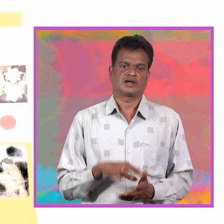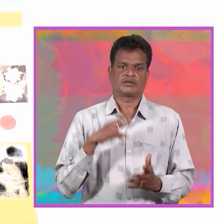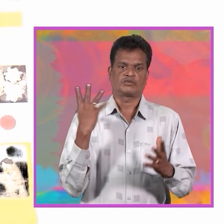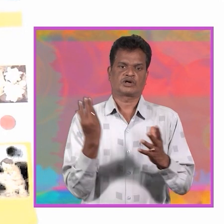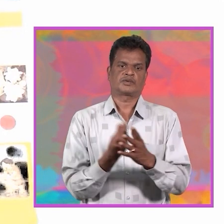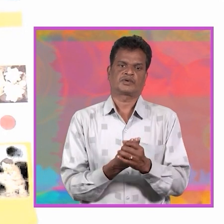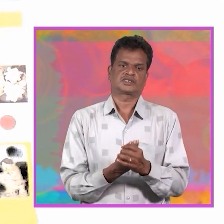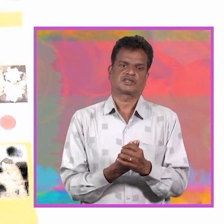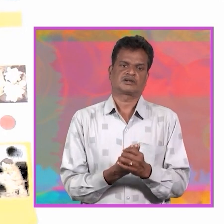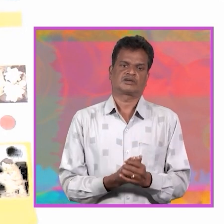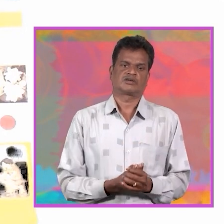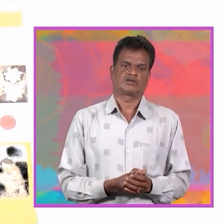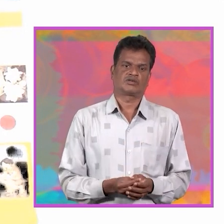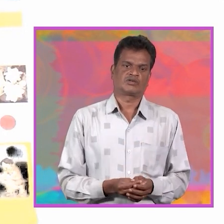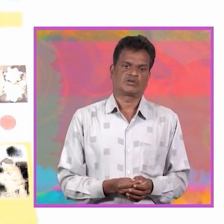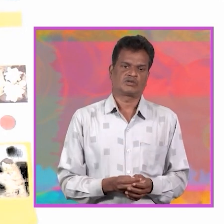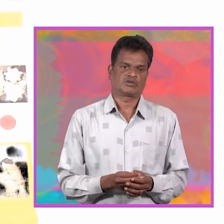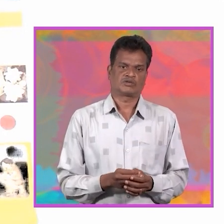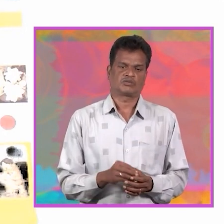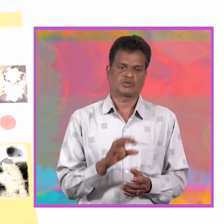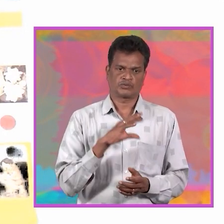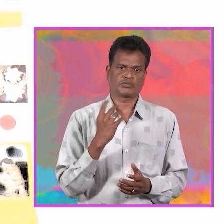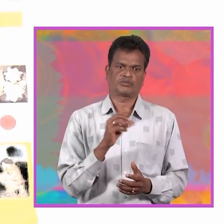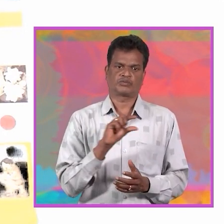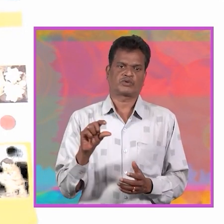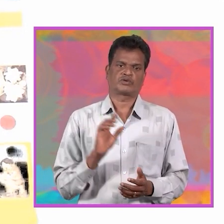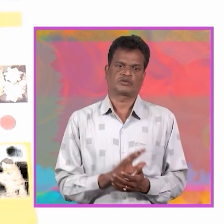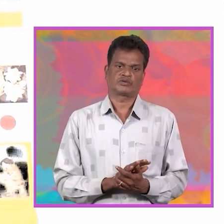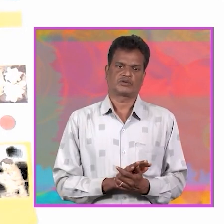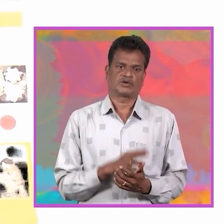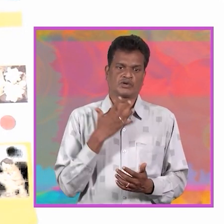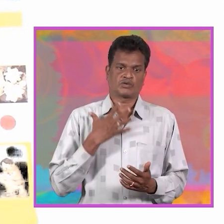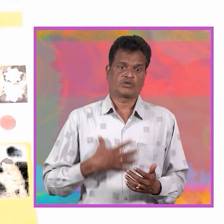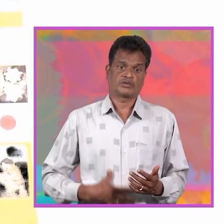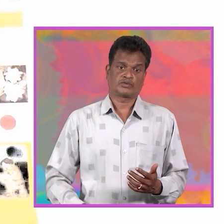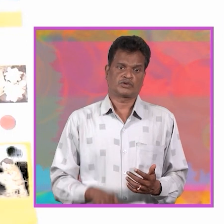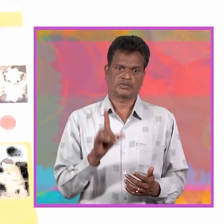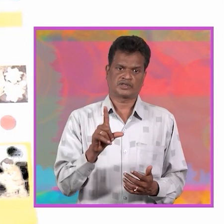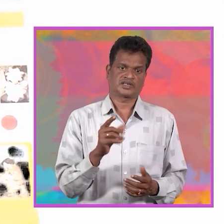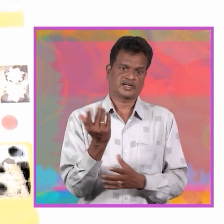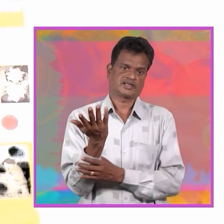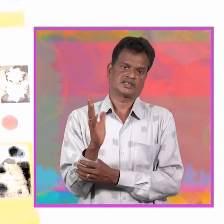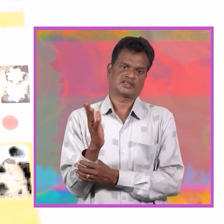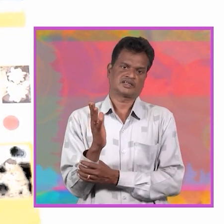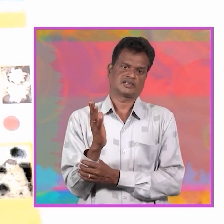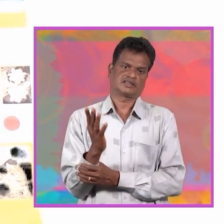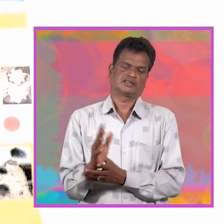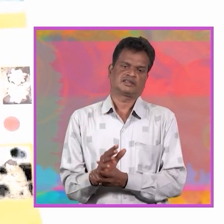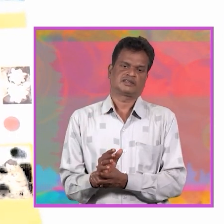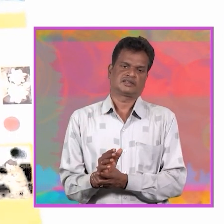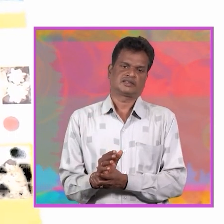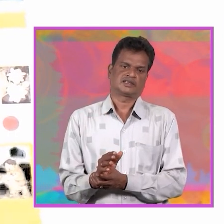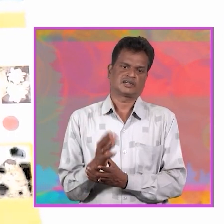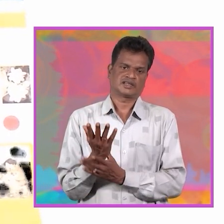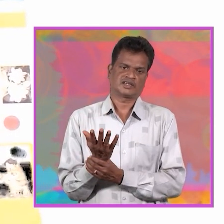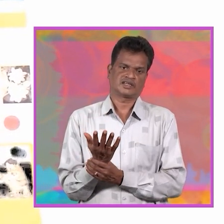உறுப்பு, முழுமையான ஒரு பொருள். இப்போ உடம்புலேயே ஒரு பகுதி மட்டும் எடுத்துக்கலாம். கை அப்படின்னு எடுத்துட்டோம்னா கையிலே